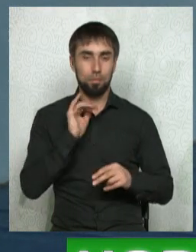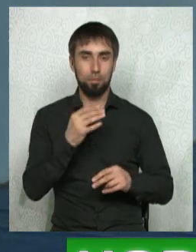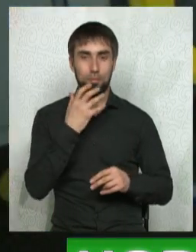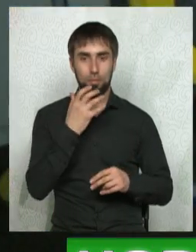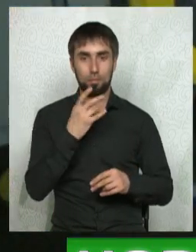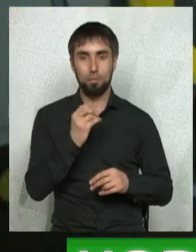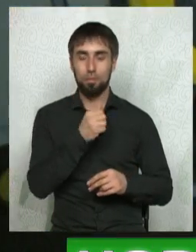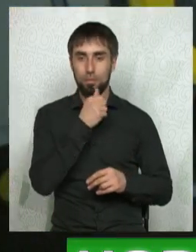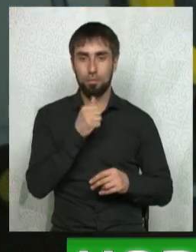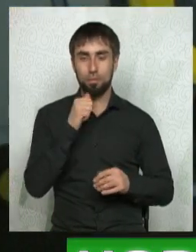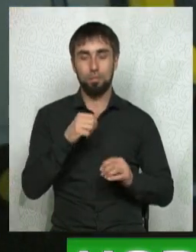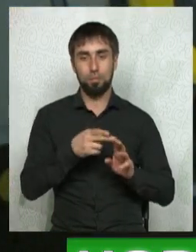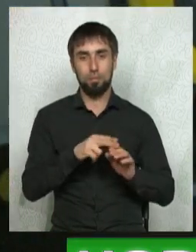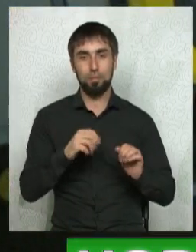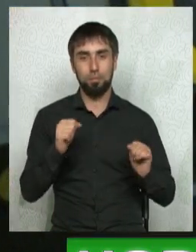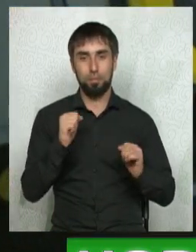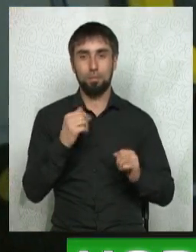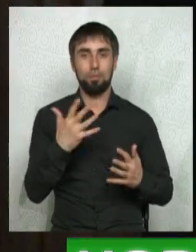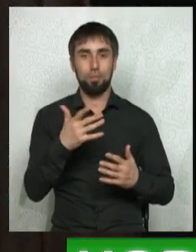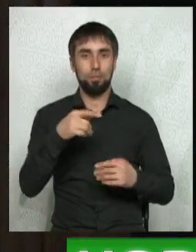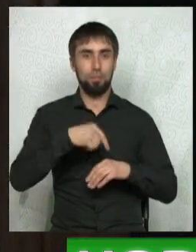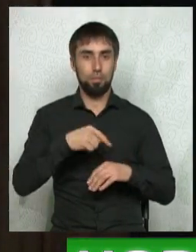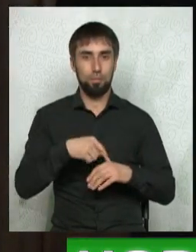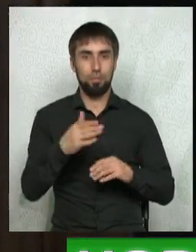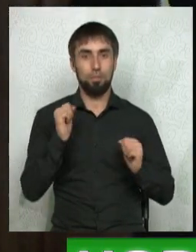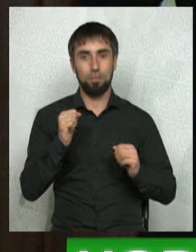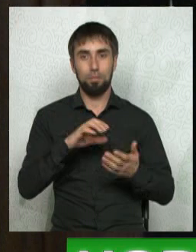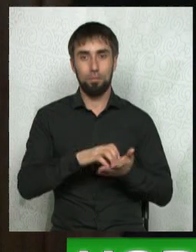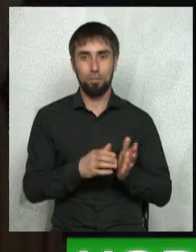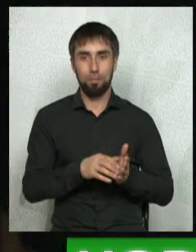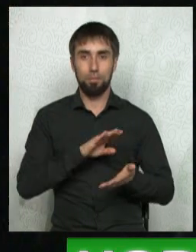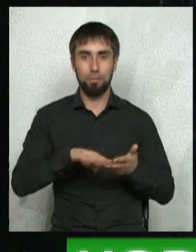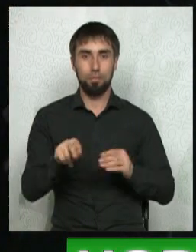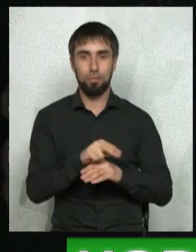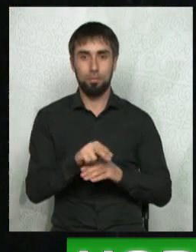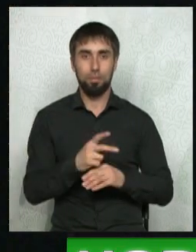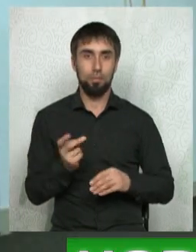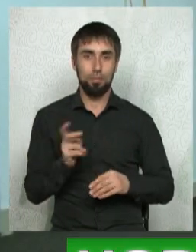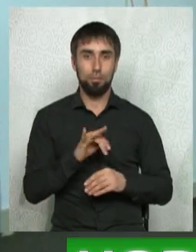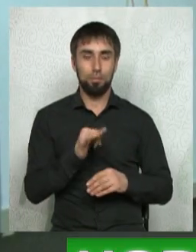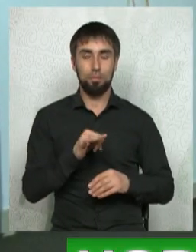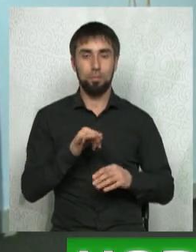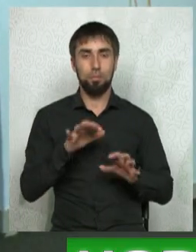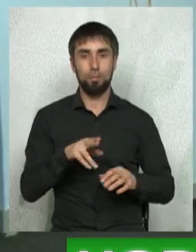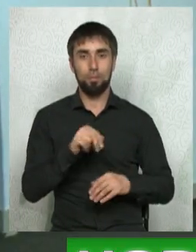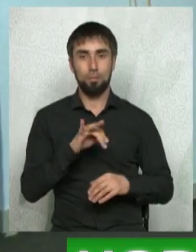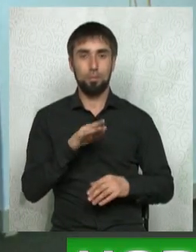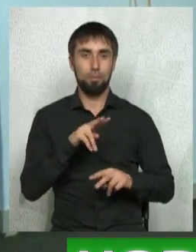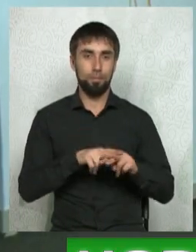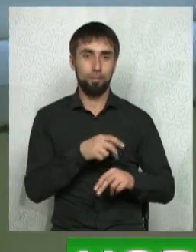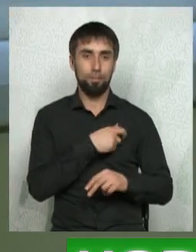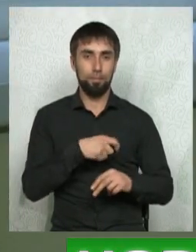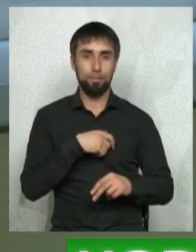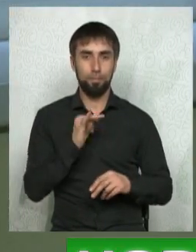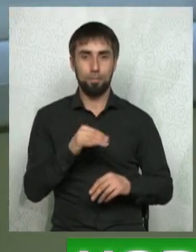тепло, не скрывают спортсмены. Посмотреть, в каком состоянии спортивные помещения после ремонта, приехали представители партии, местные